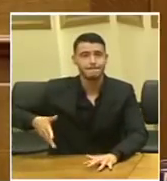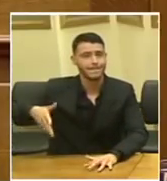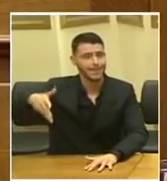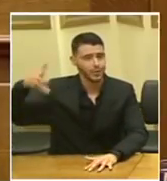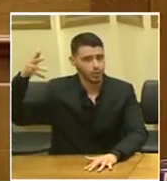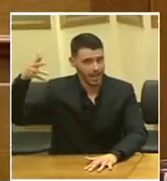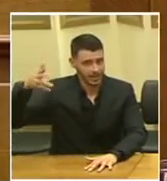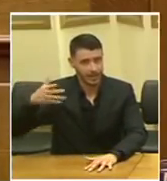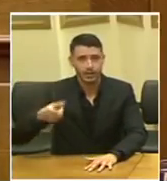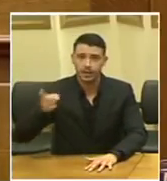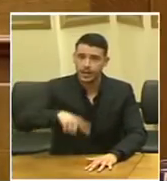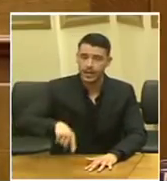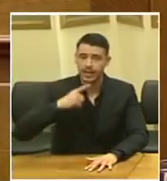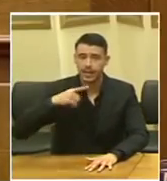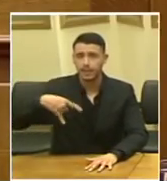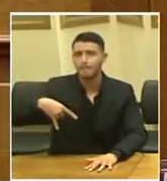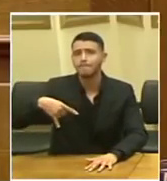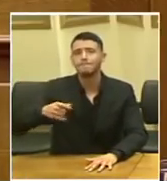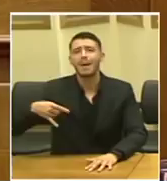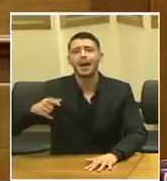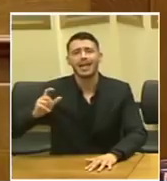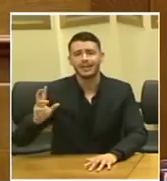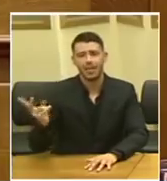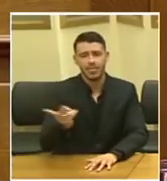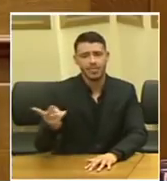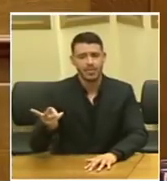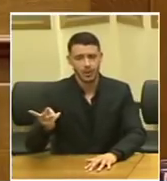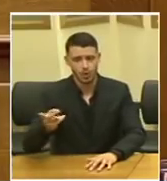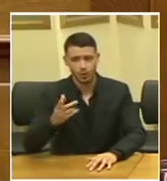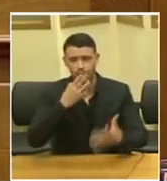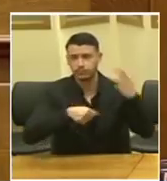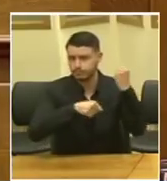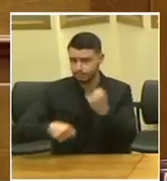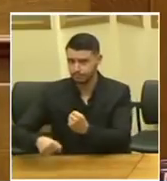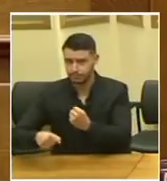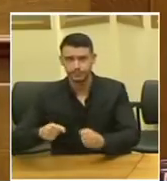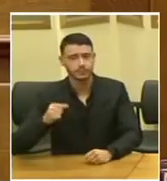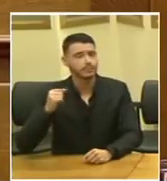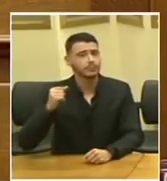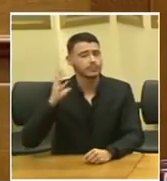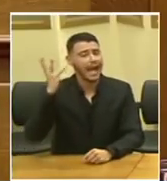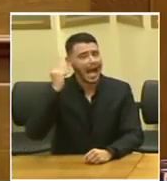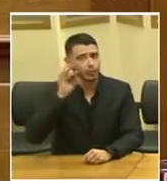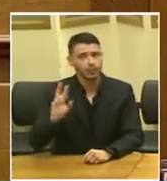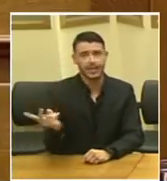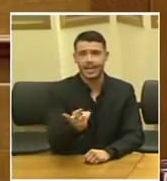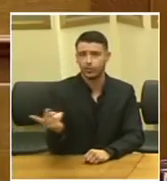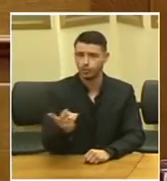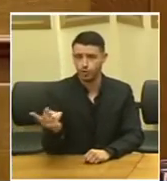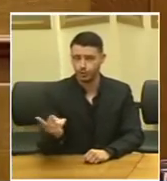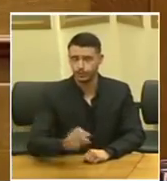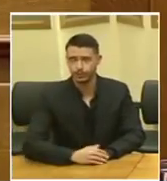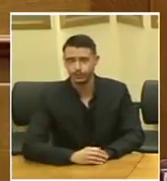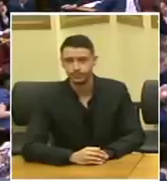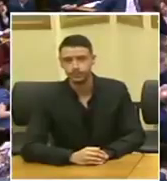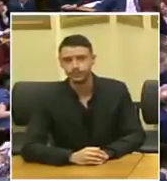περισσότερο από τον πρώτο, αλλά και οι δύο στα θέματα των Σκοπίων είχαν πιο ορθολογικές θέσεις από τη Νέα Δημοκρατία. Τι